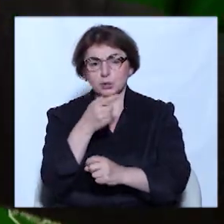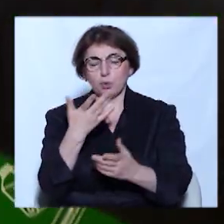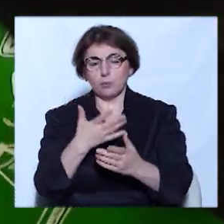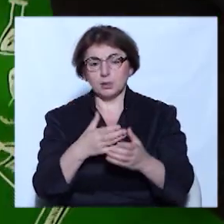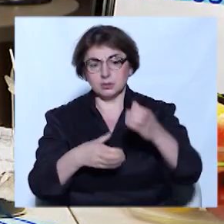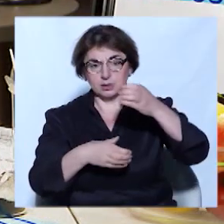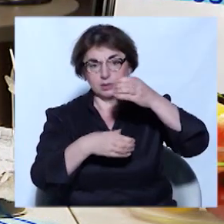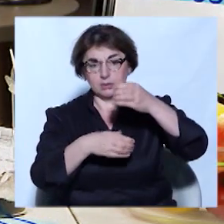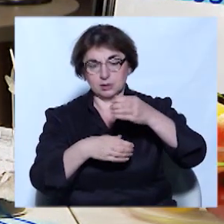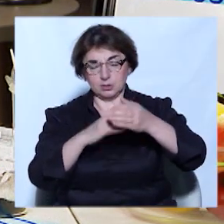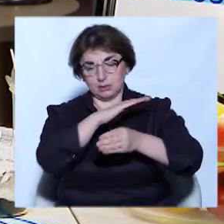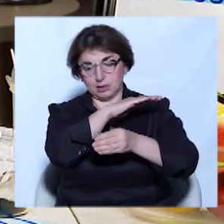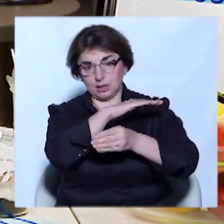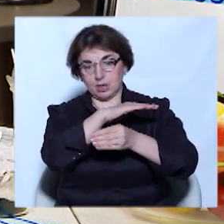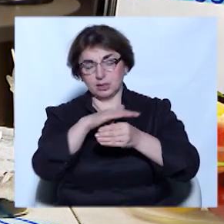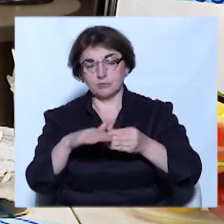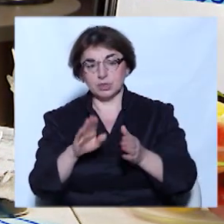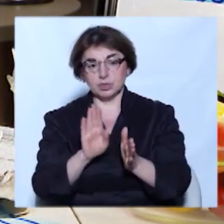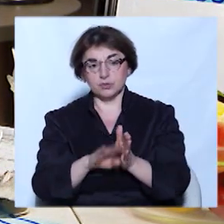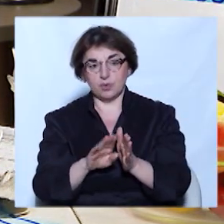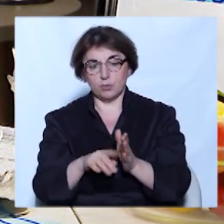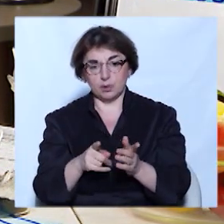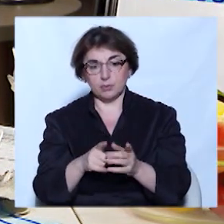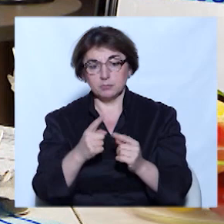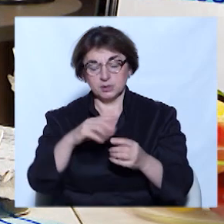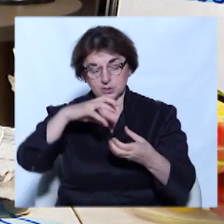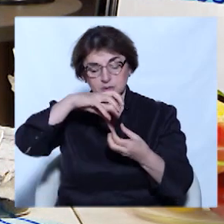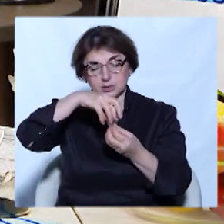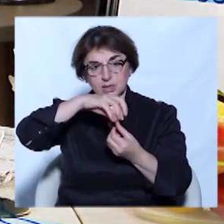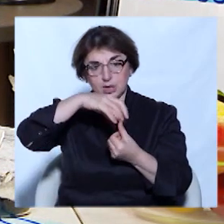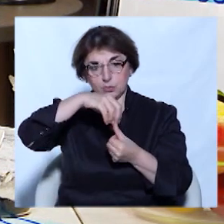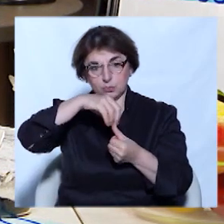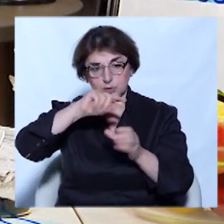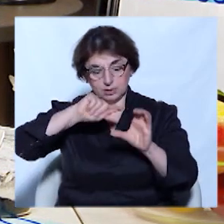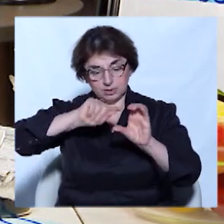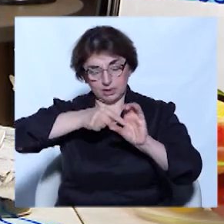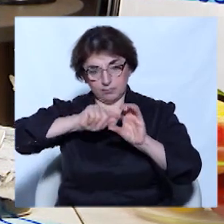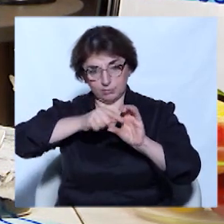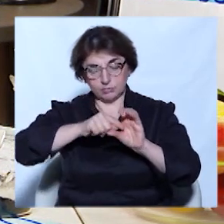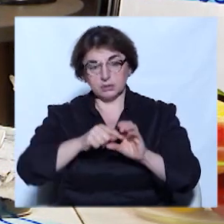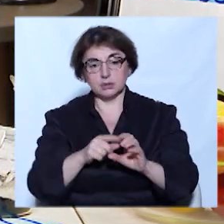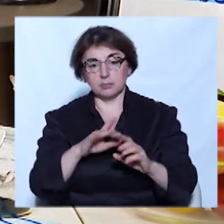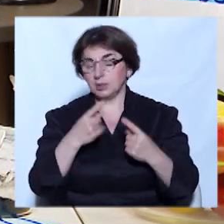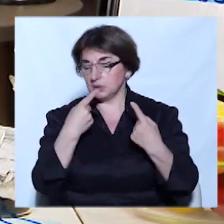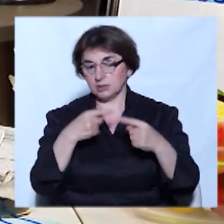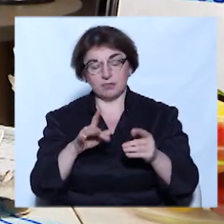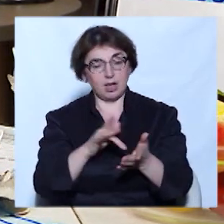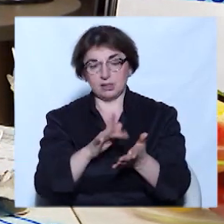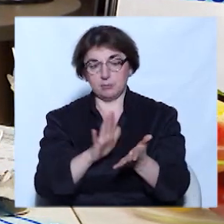რომელიც გავჭერი უბრალოდ, ასევე მისი სახურავი გავხრიტე და მეტი